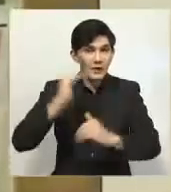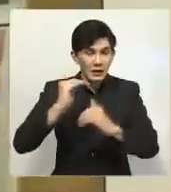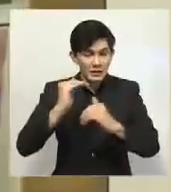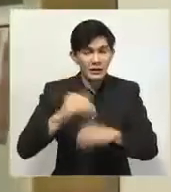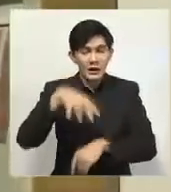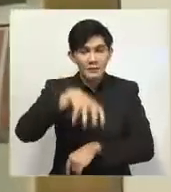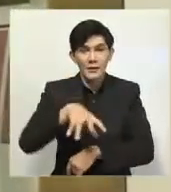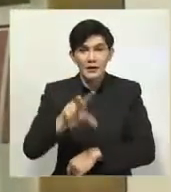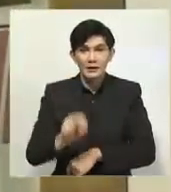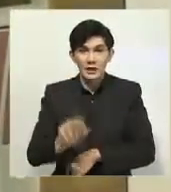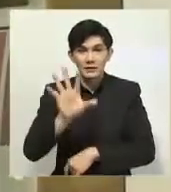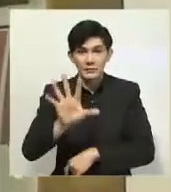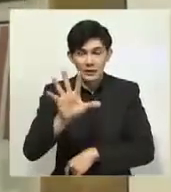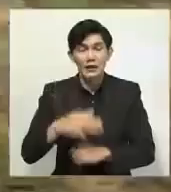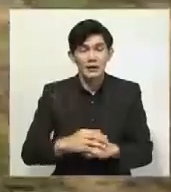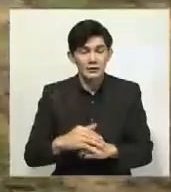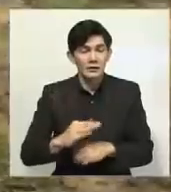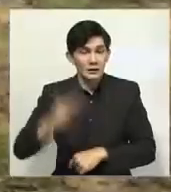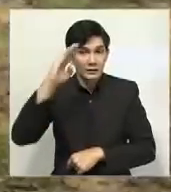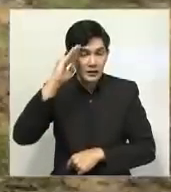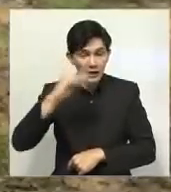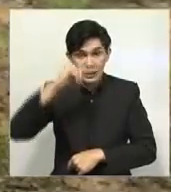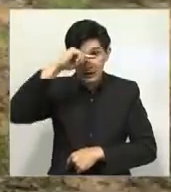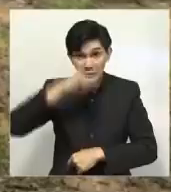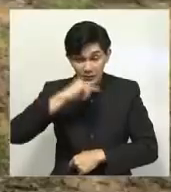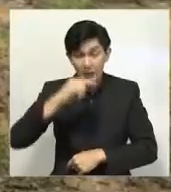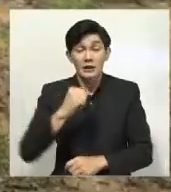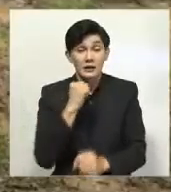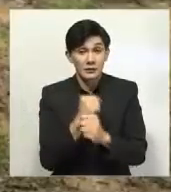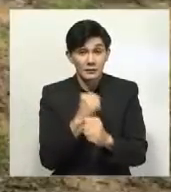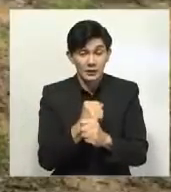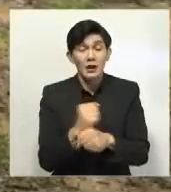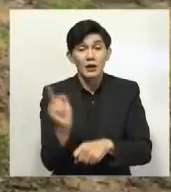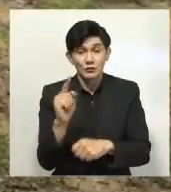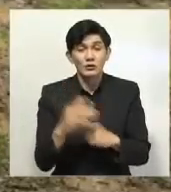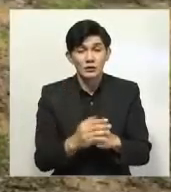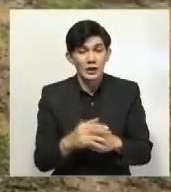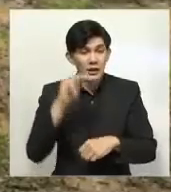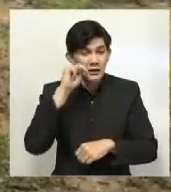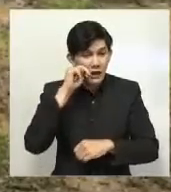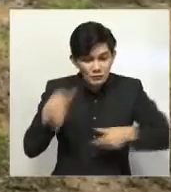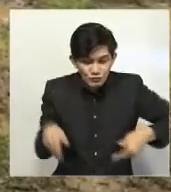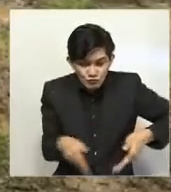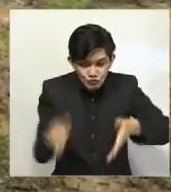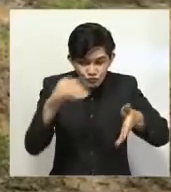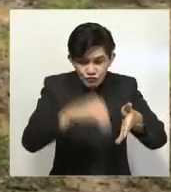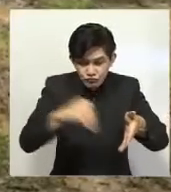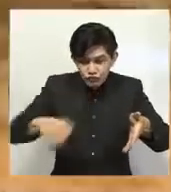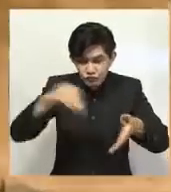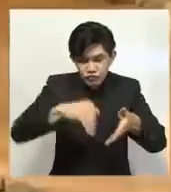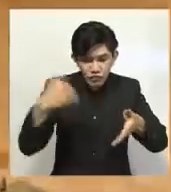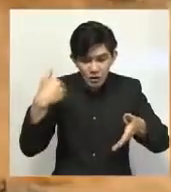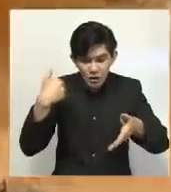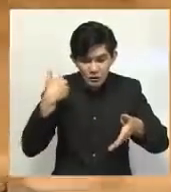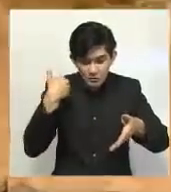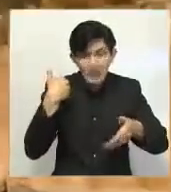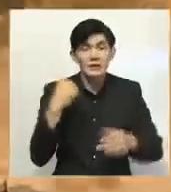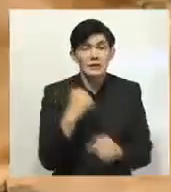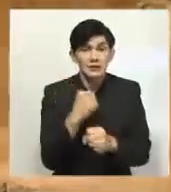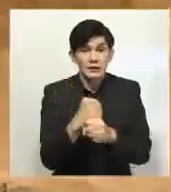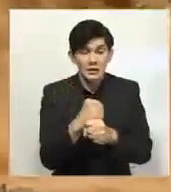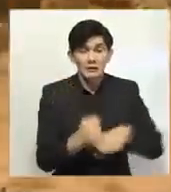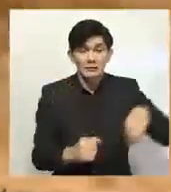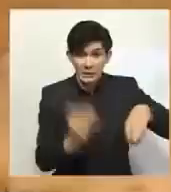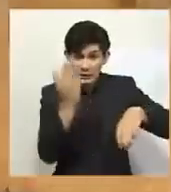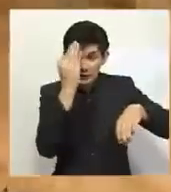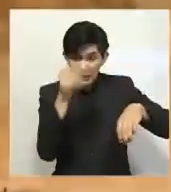นที่ที่35กองบัญชาการกองทัพไทยยังได้ดำเนินการขุดลอกทางระบายน้ำผ่านขุนน้ำนางนอนที่บริเวณปากทางเข้า